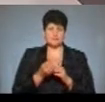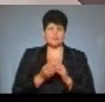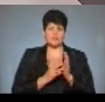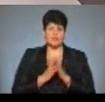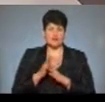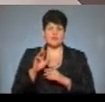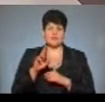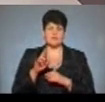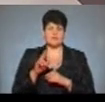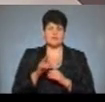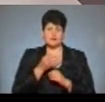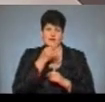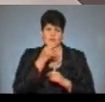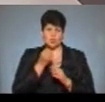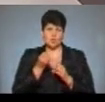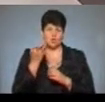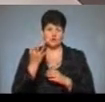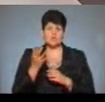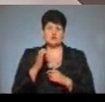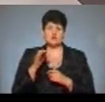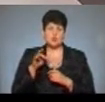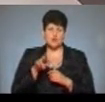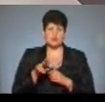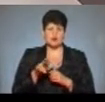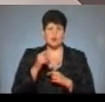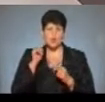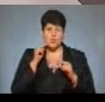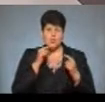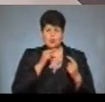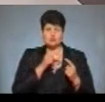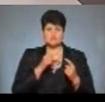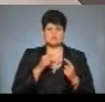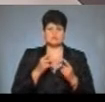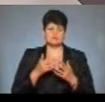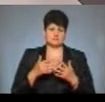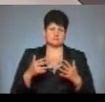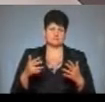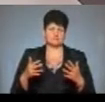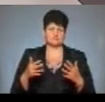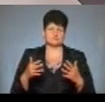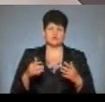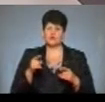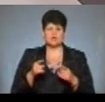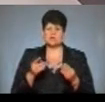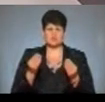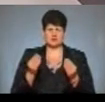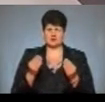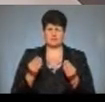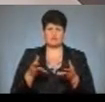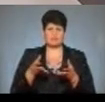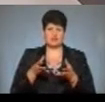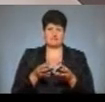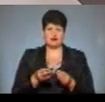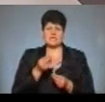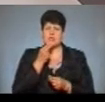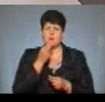казати, соя, кукуруза, викосуміші і тому подобне. Тобто воно не суттєво впливає на продовольчу